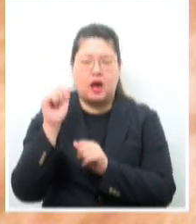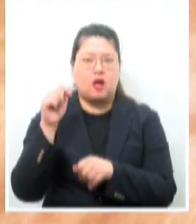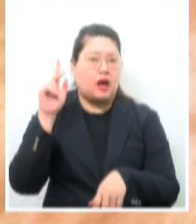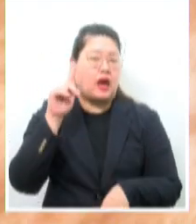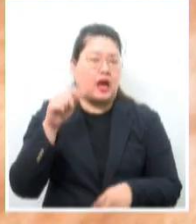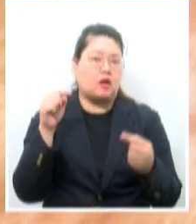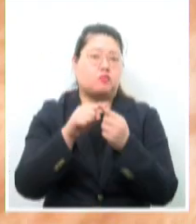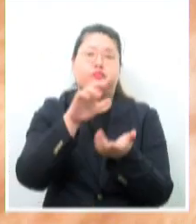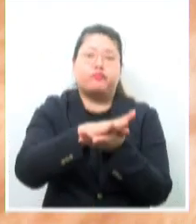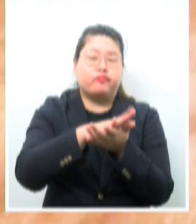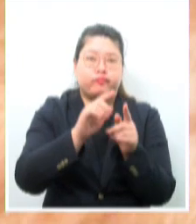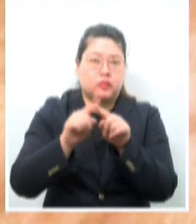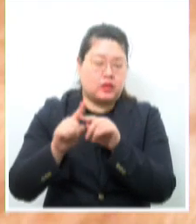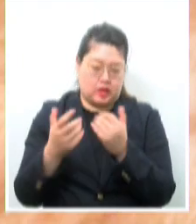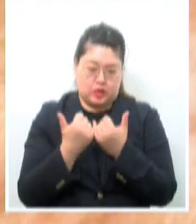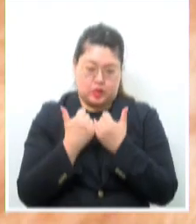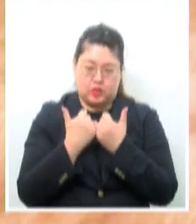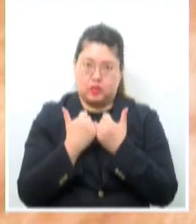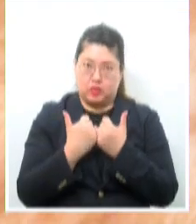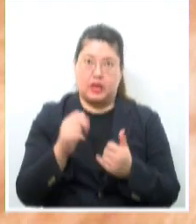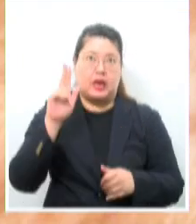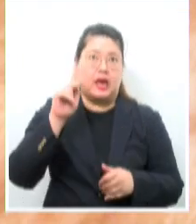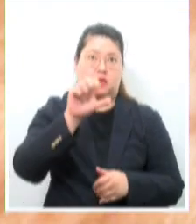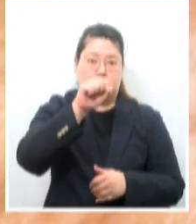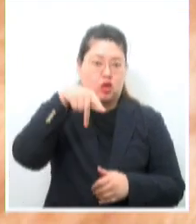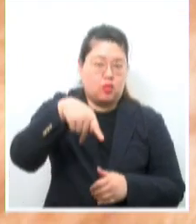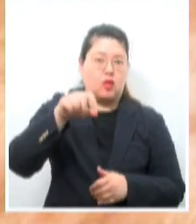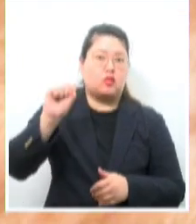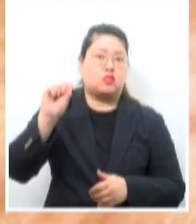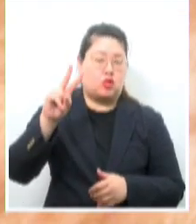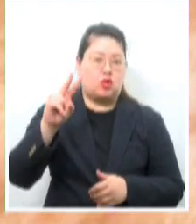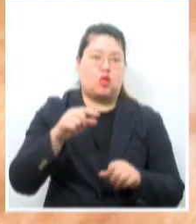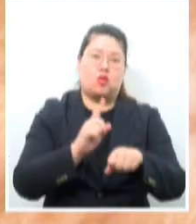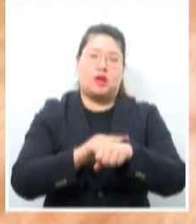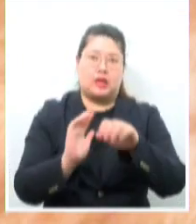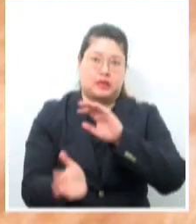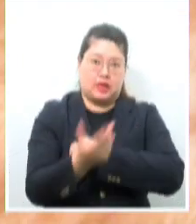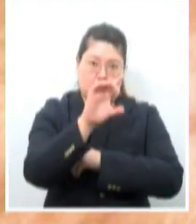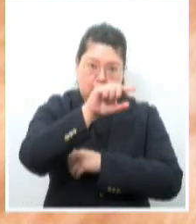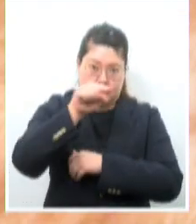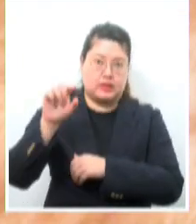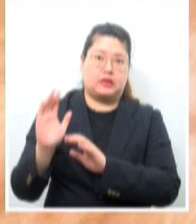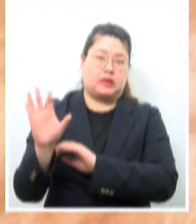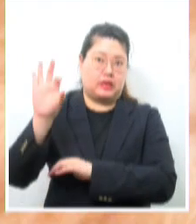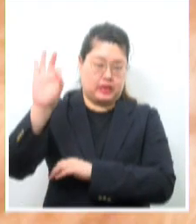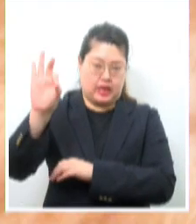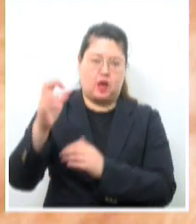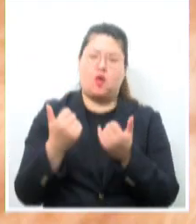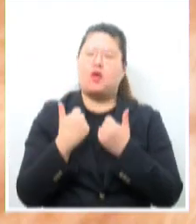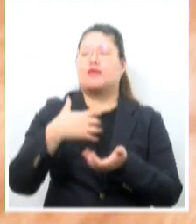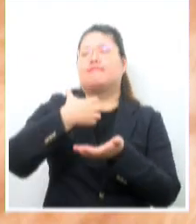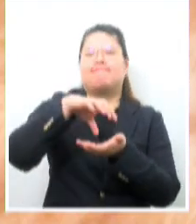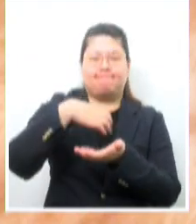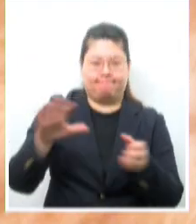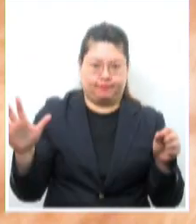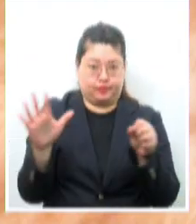เรียนนะคะมาจนถึงช่วงนี้นั่นคือเรื่องเล่าข่าวสปทตั้งแต่เวลา 8:00 นถึง 9:00 นเต็มอิ่มจุใจแน่นอนค่ะกับ